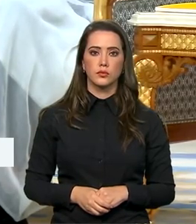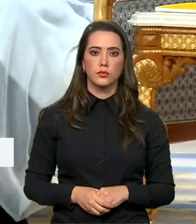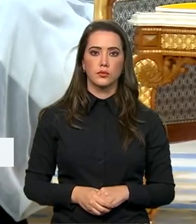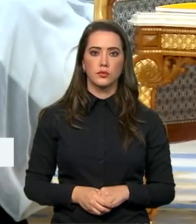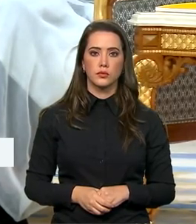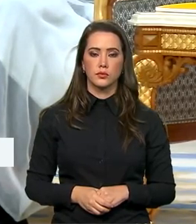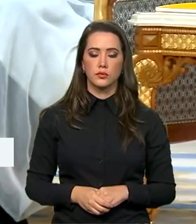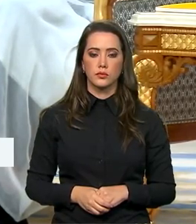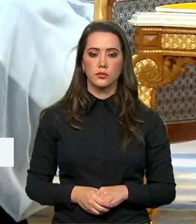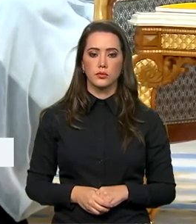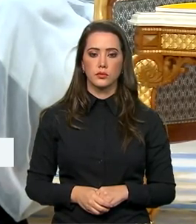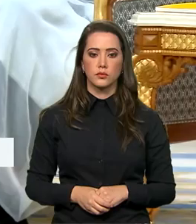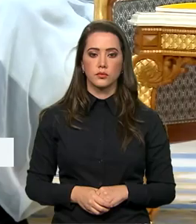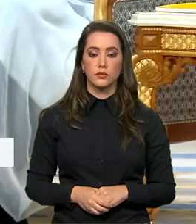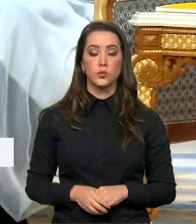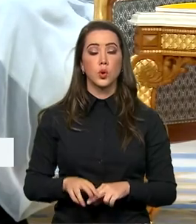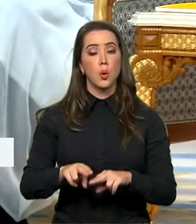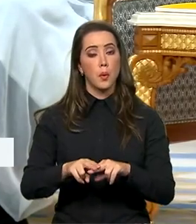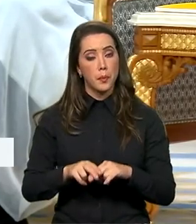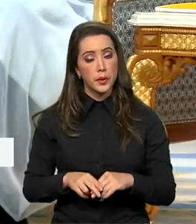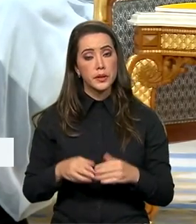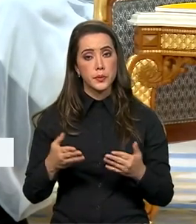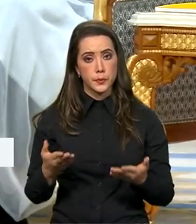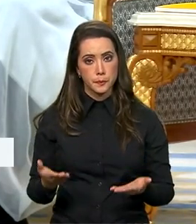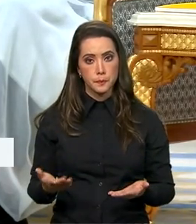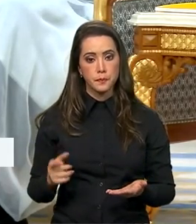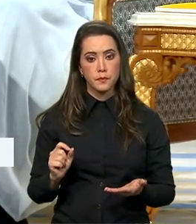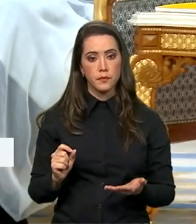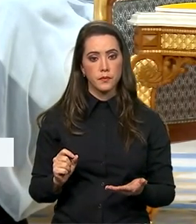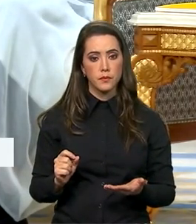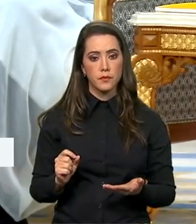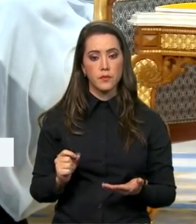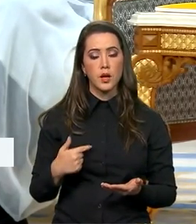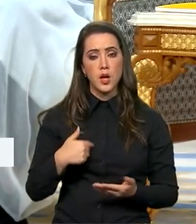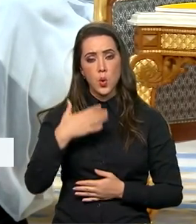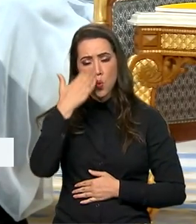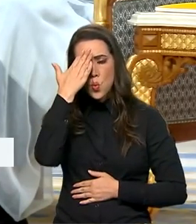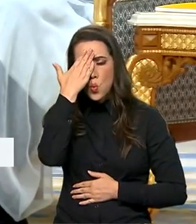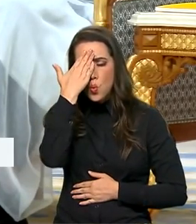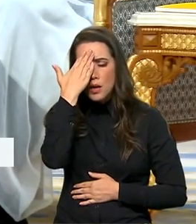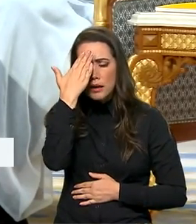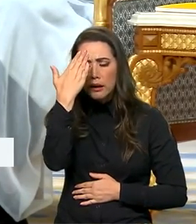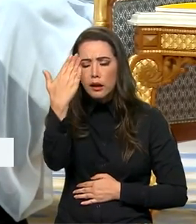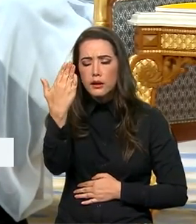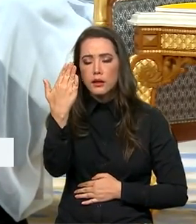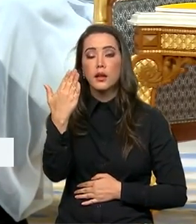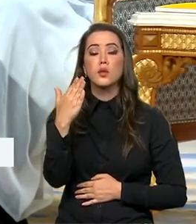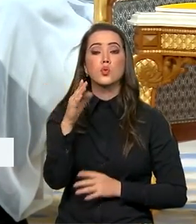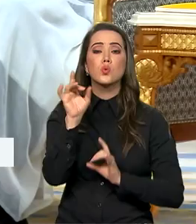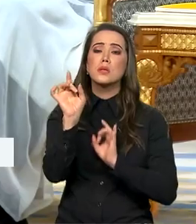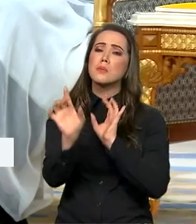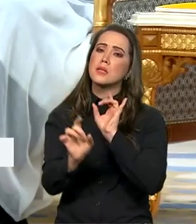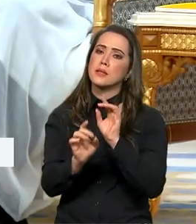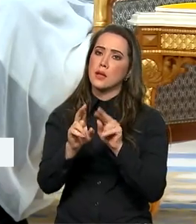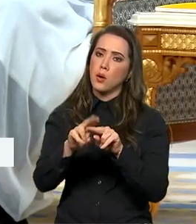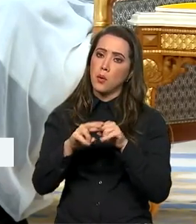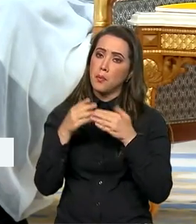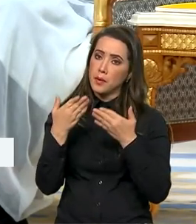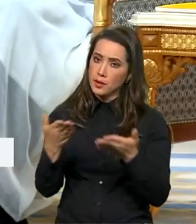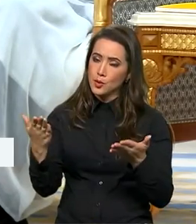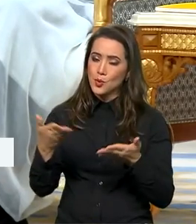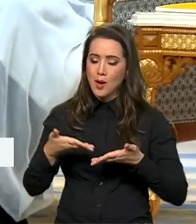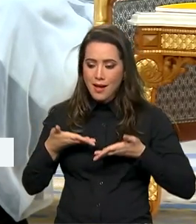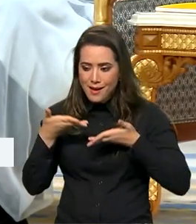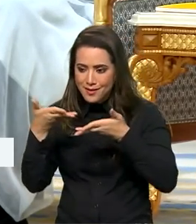musa'idikum ayda. Por esse motivo, faço um agradecimento muito especial pela sua